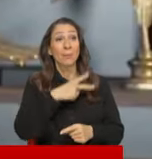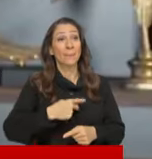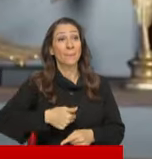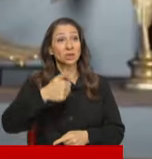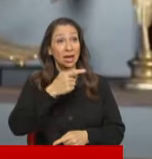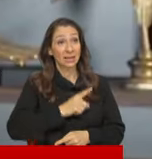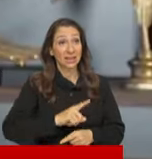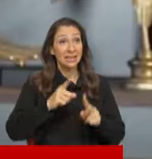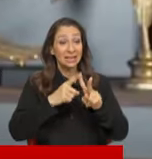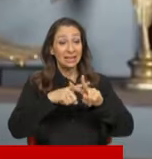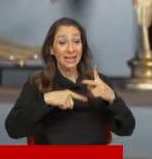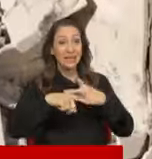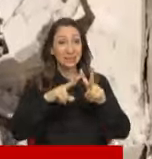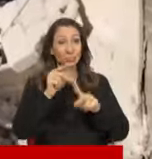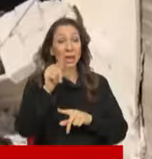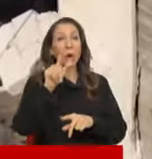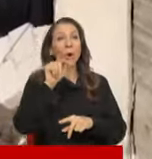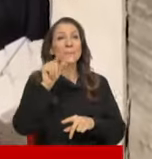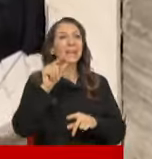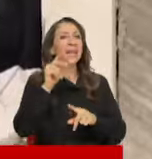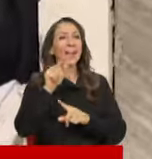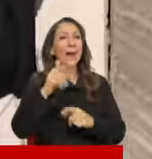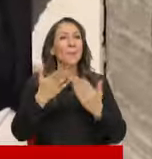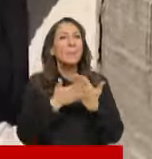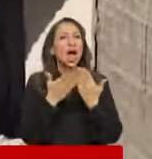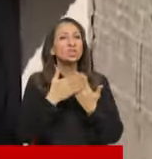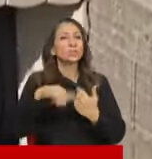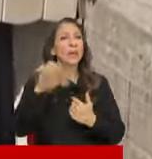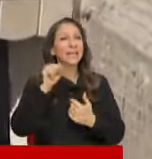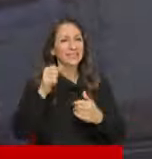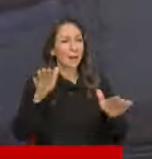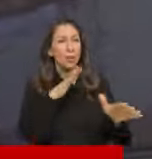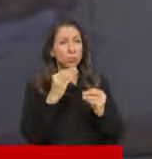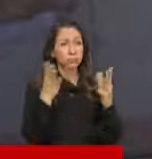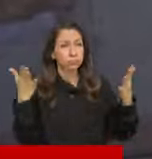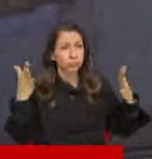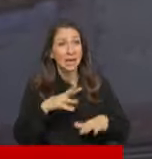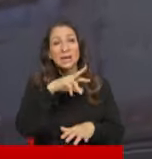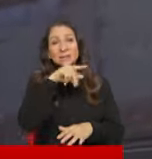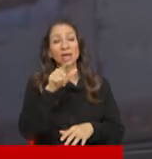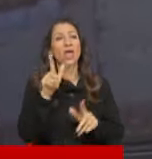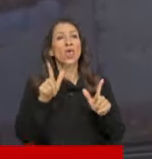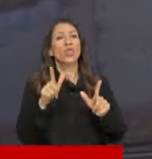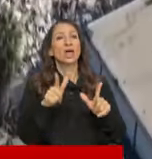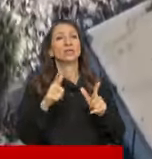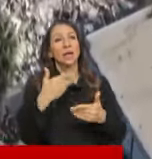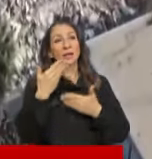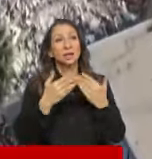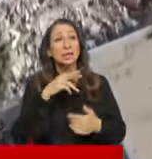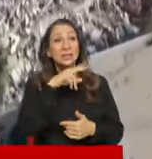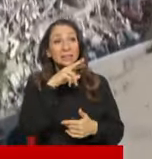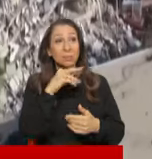belediye başkan adayı Nazmi Ceylan 11 ile etkileyen Kahramanmaraş Merkezi depremlerde büyük hasar alan İskenderun'un ihtiyaçlarına değindi